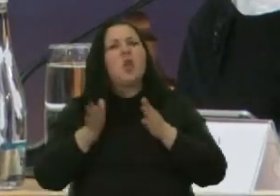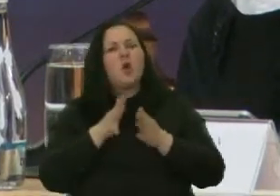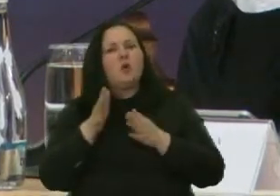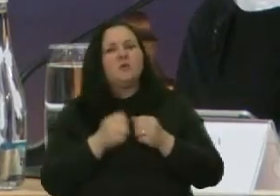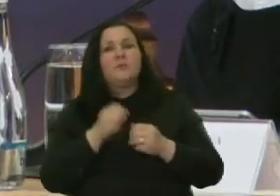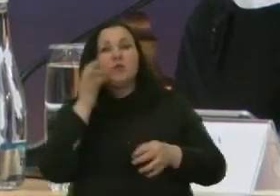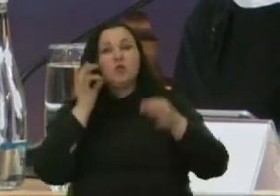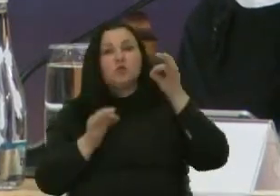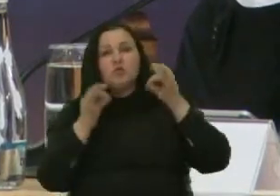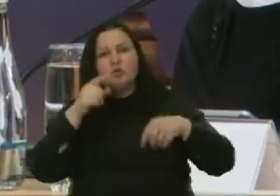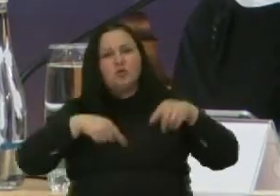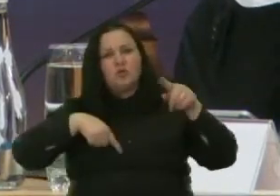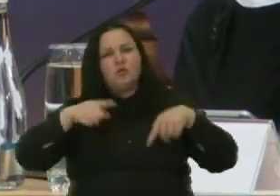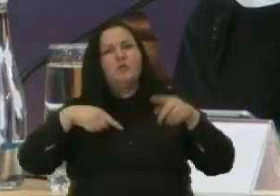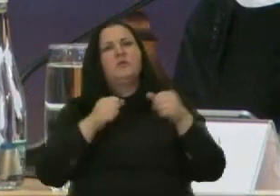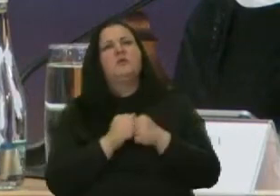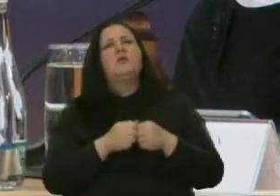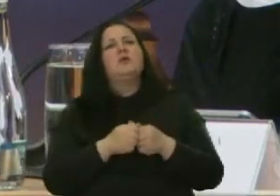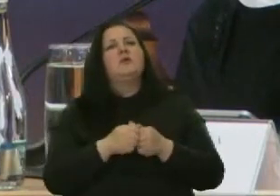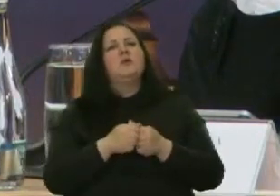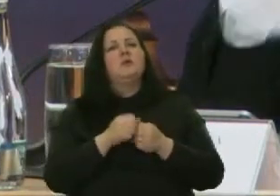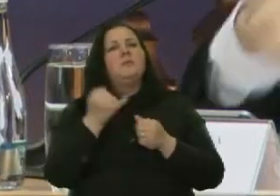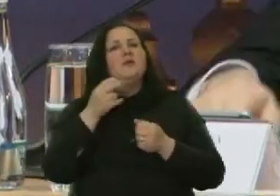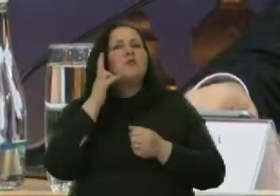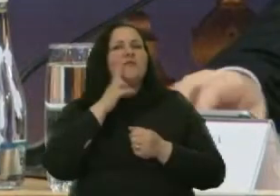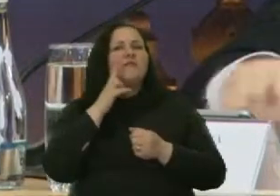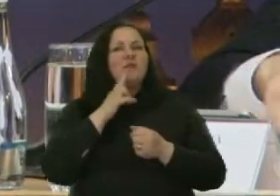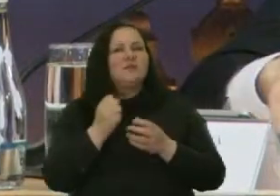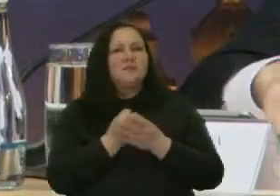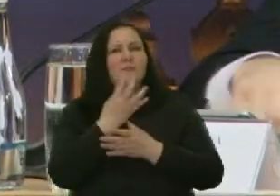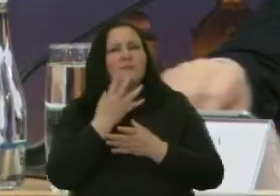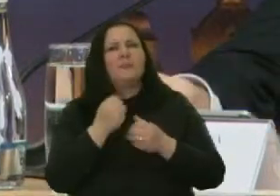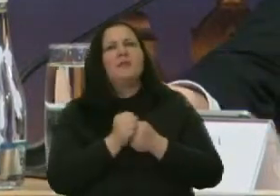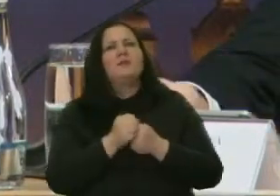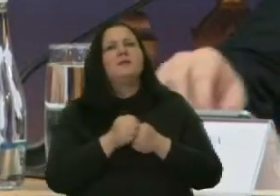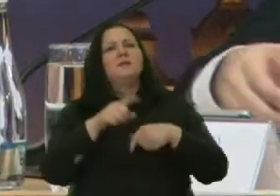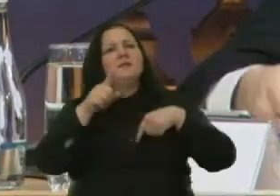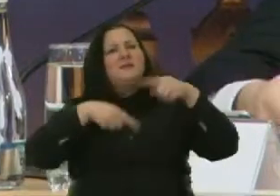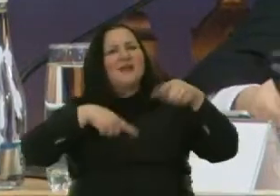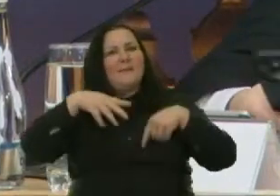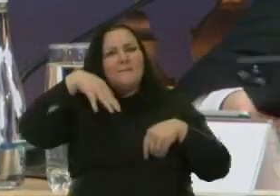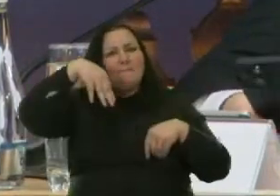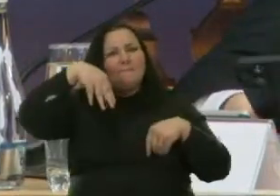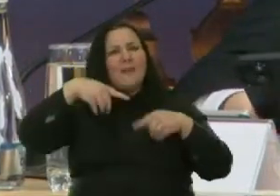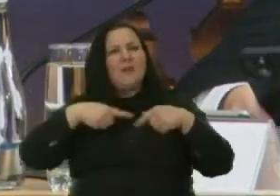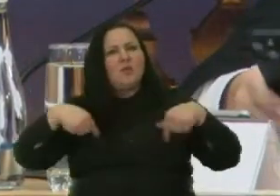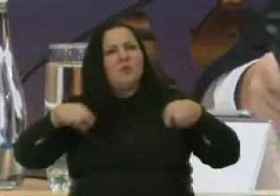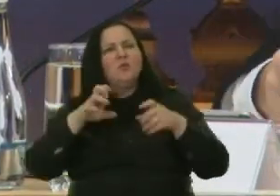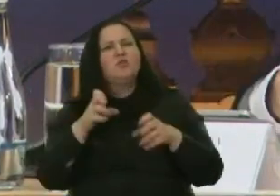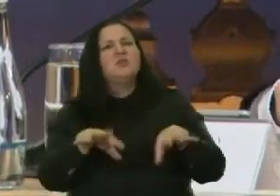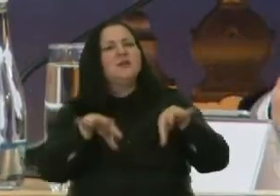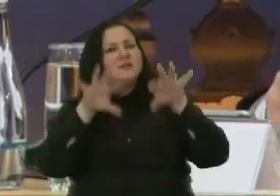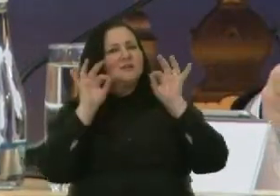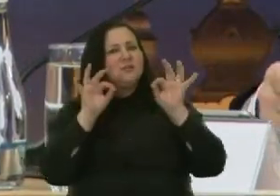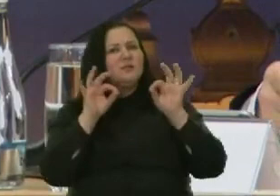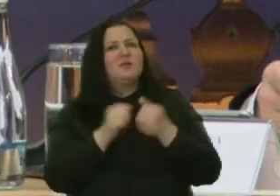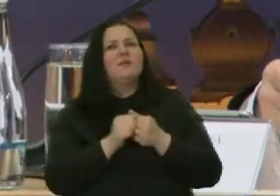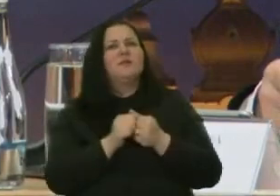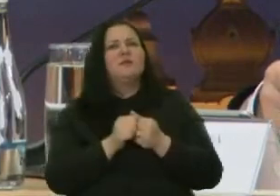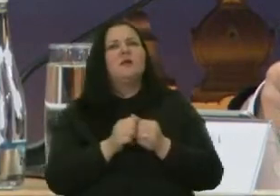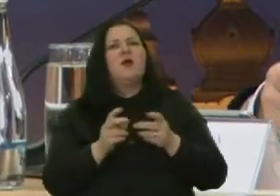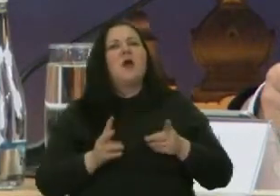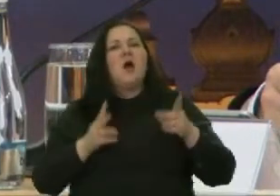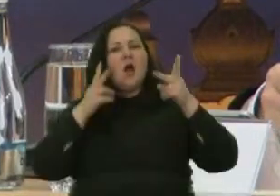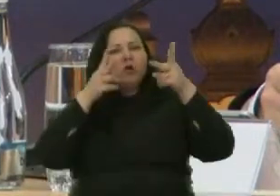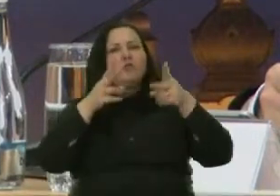ă campania de susținere a înverzire primare transport Metropolitan și achizi pe mijloace de transport adecvate autostrada verde pe